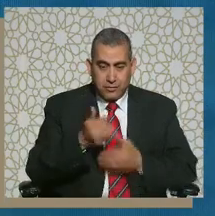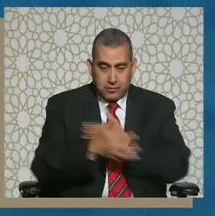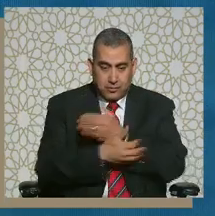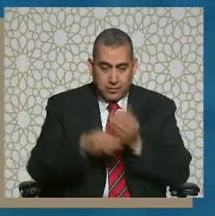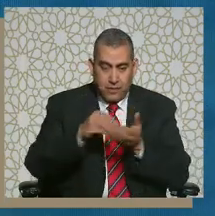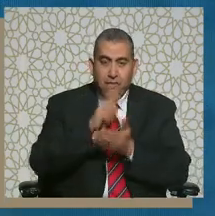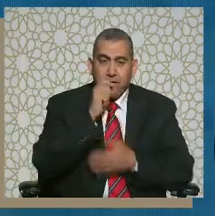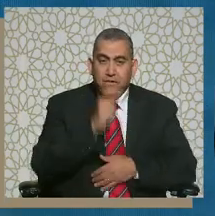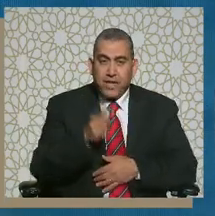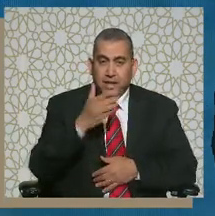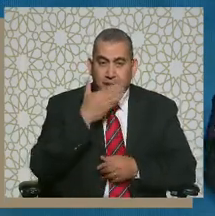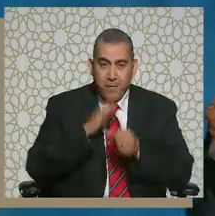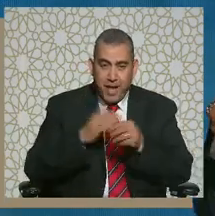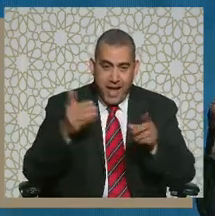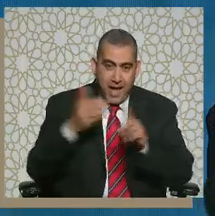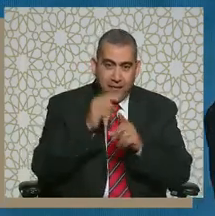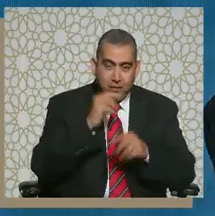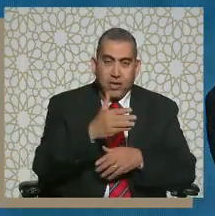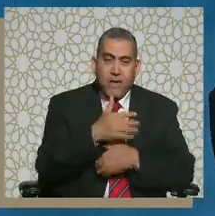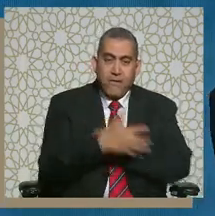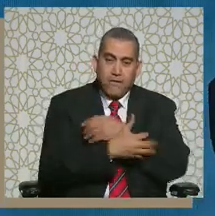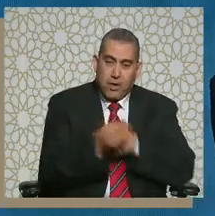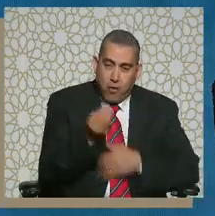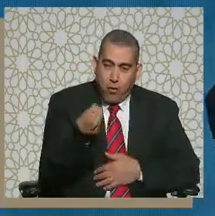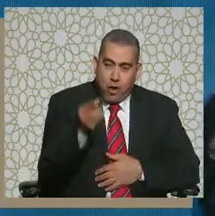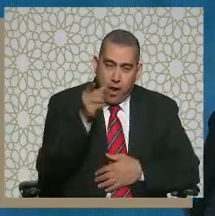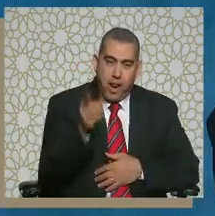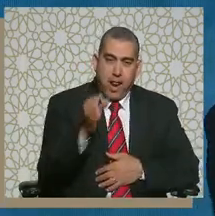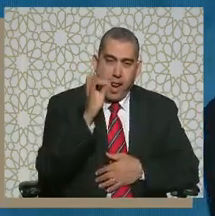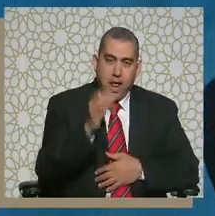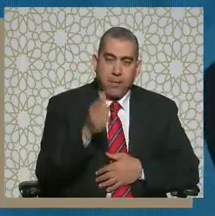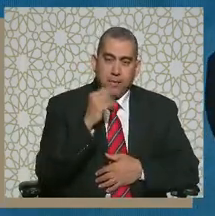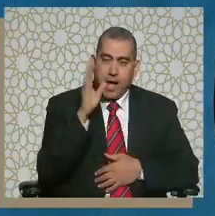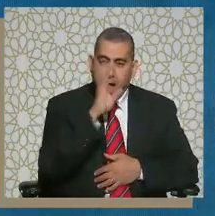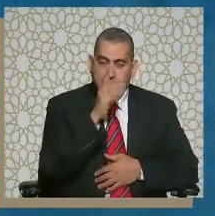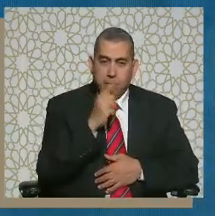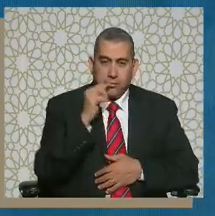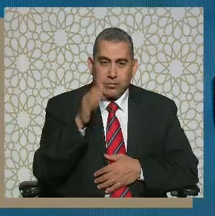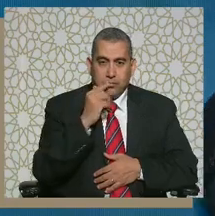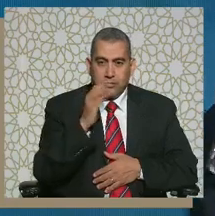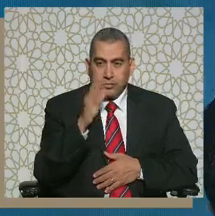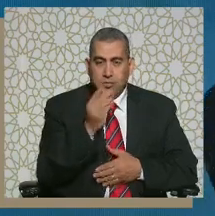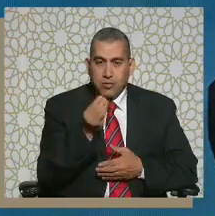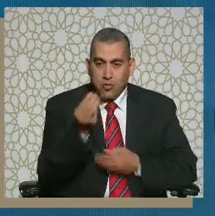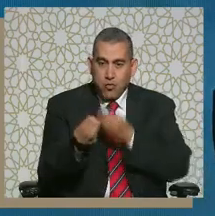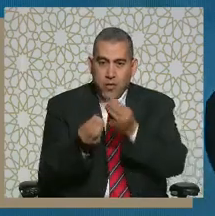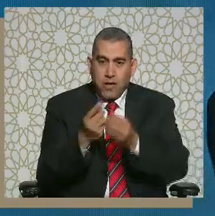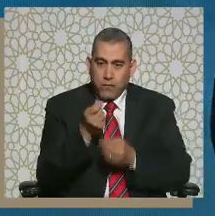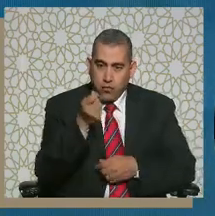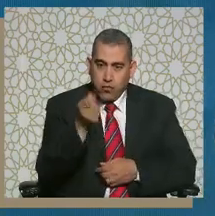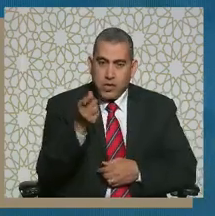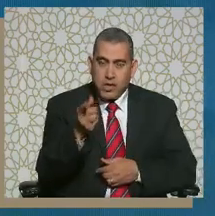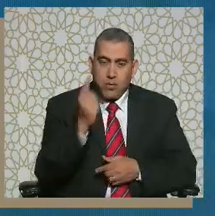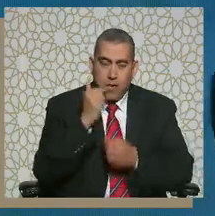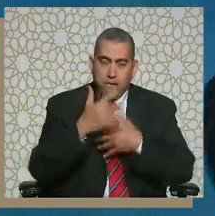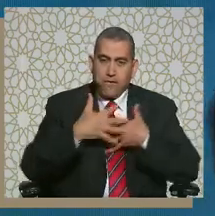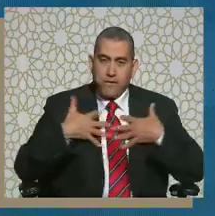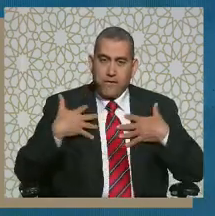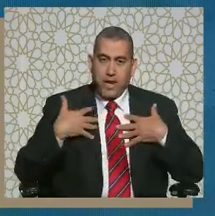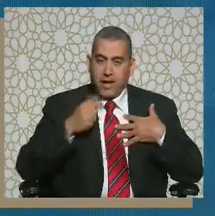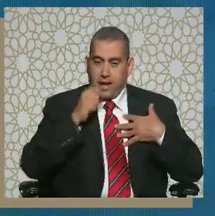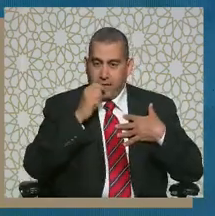الفطر تصل الى الفقراء وتصل الى المساكين و وتعطيهم هذا المال لكي